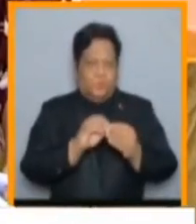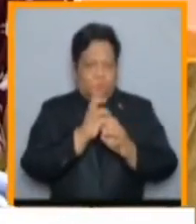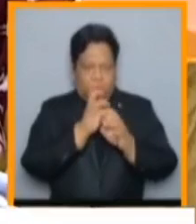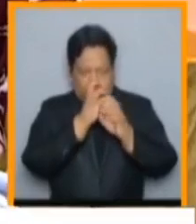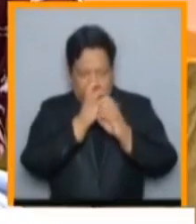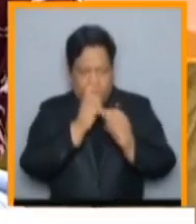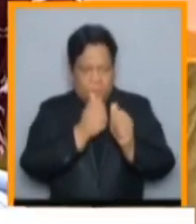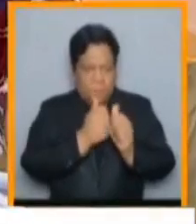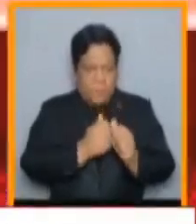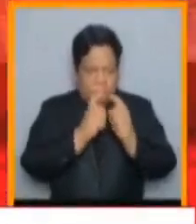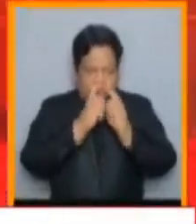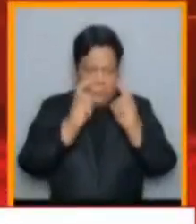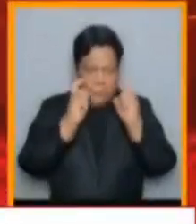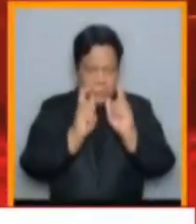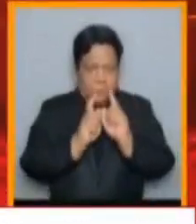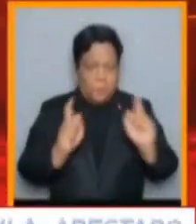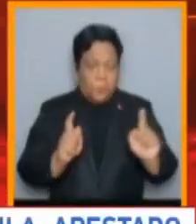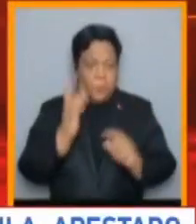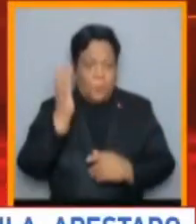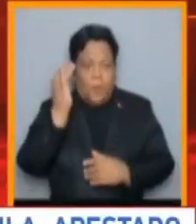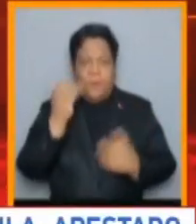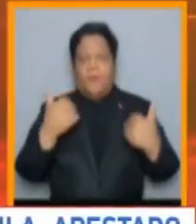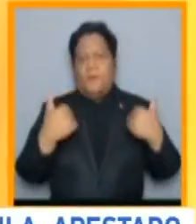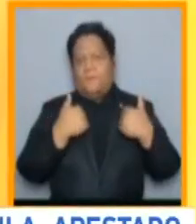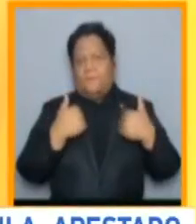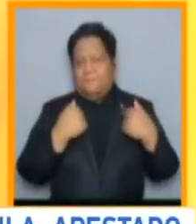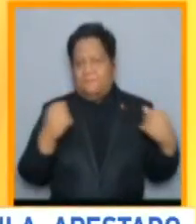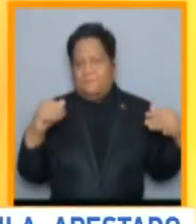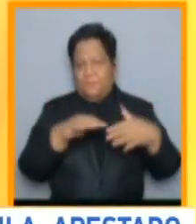San Juan, may unang balita si Corinne Katibayan. Corinne?